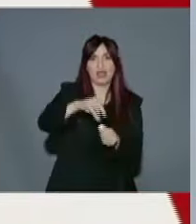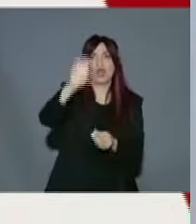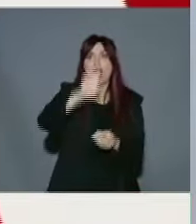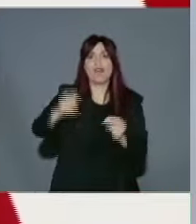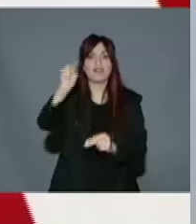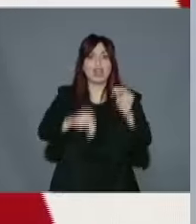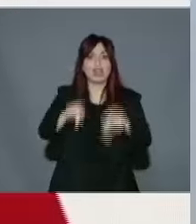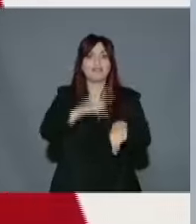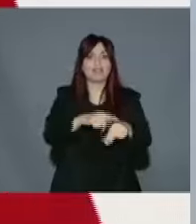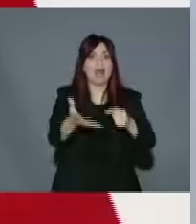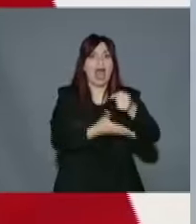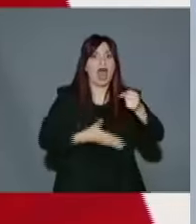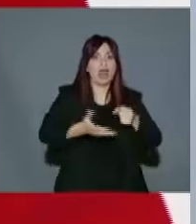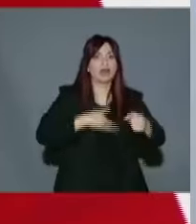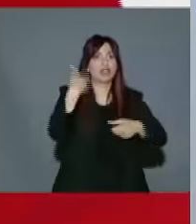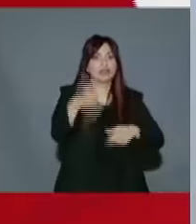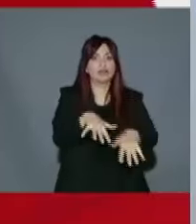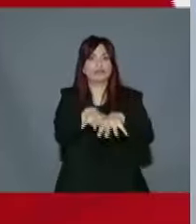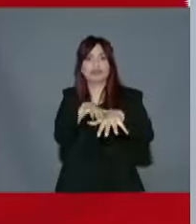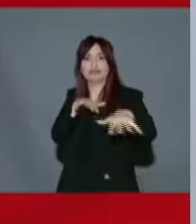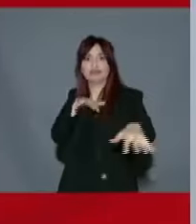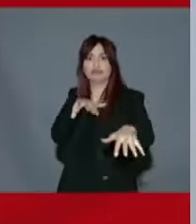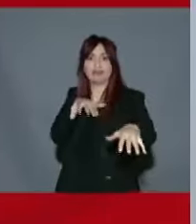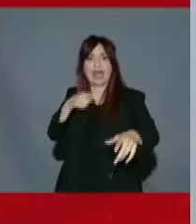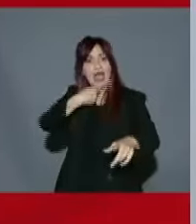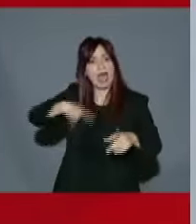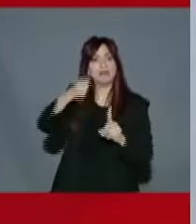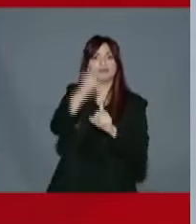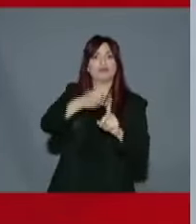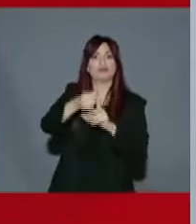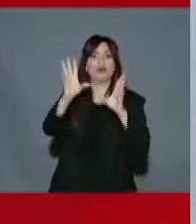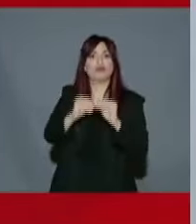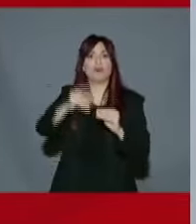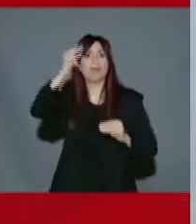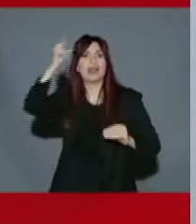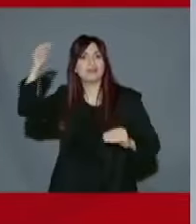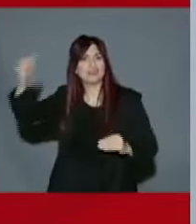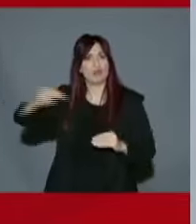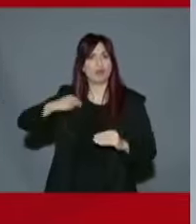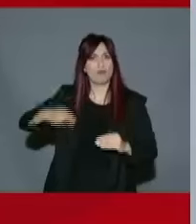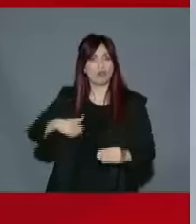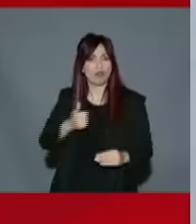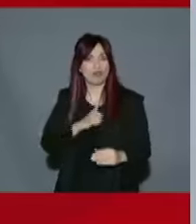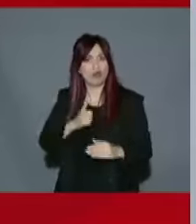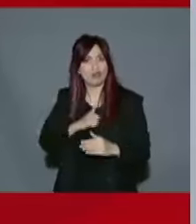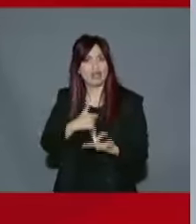Η διάσπαση έχει συμβεί. Η επικύρωσή της